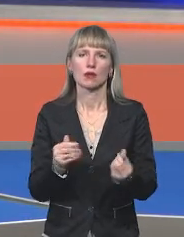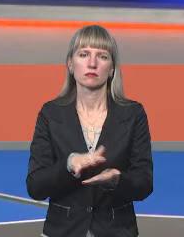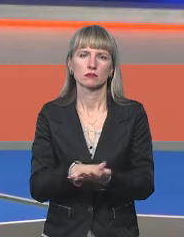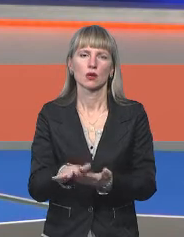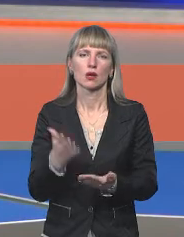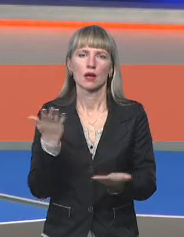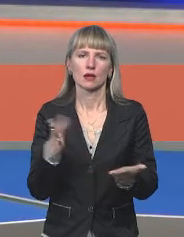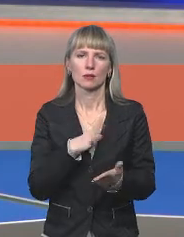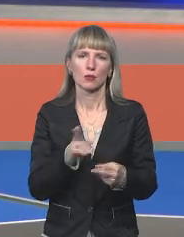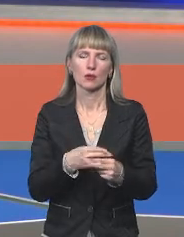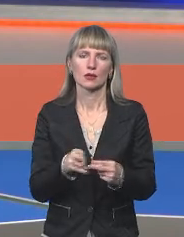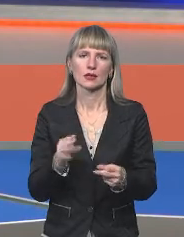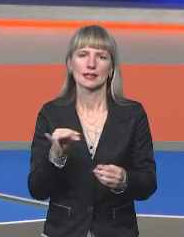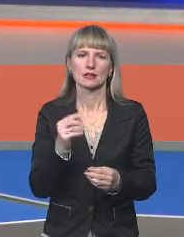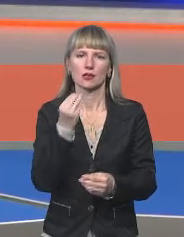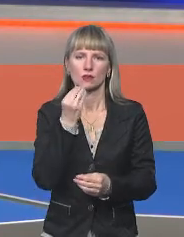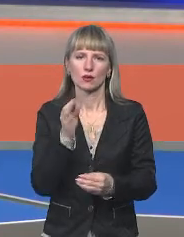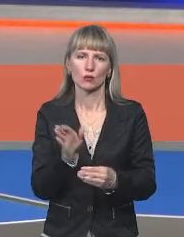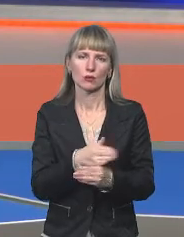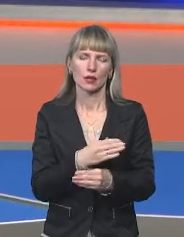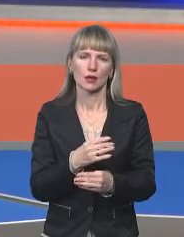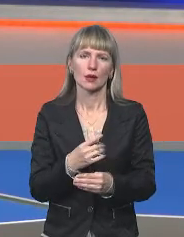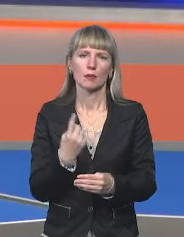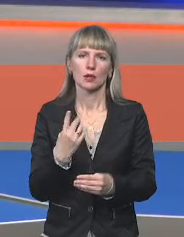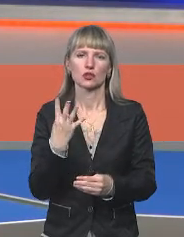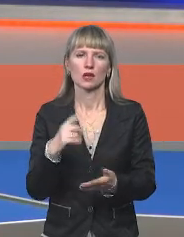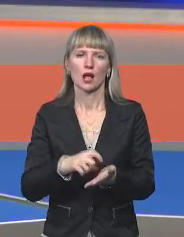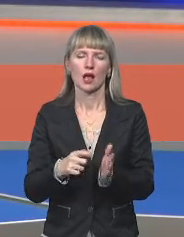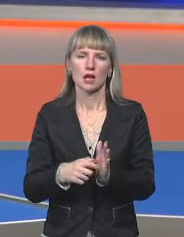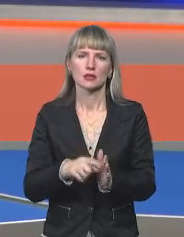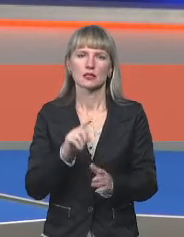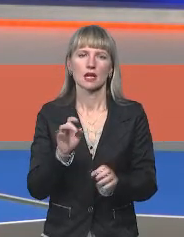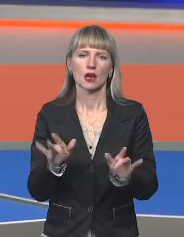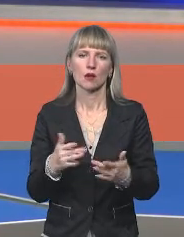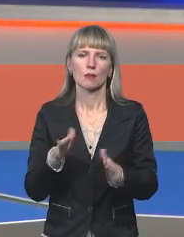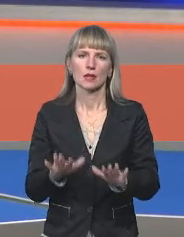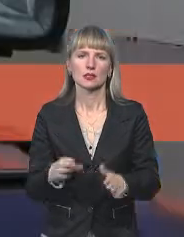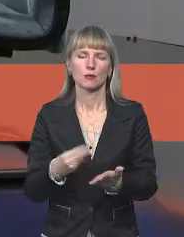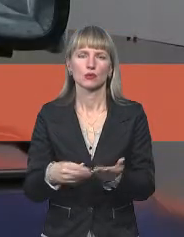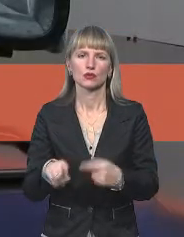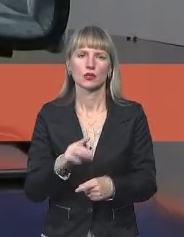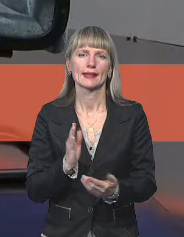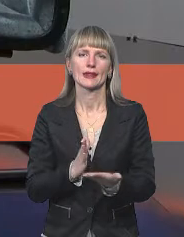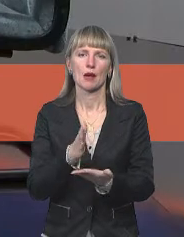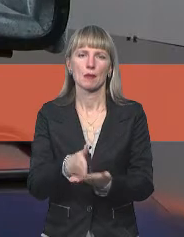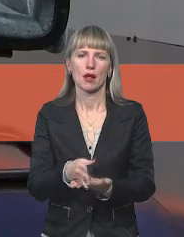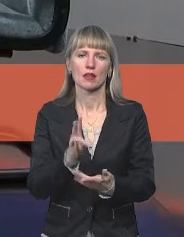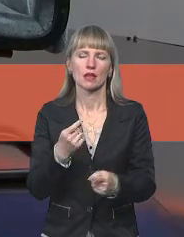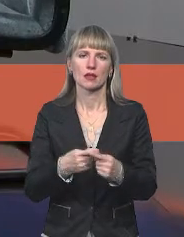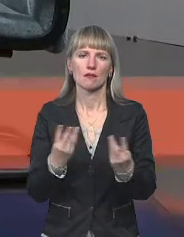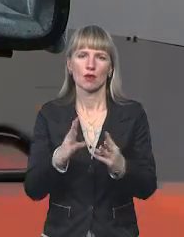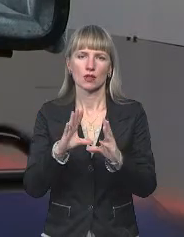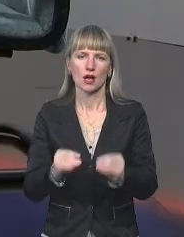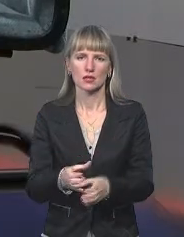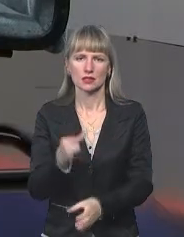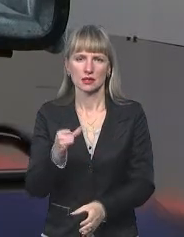були перерозподілені з харчування, яке відмінили першим-четвертим класом за рахунок місцевого бюджету, і направили на ці вогнегасники.